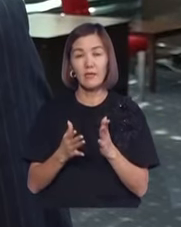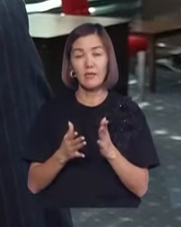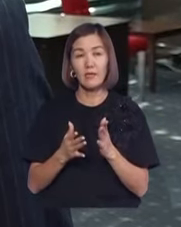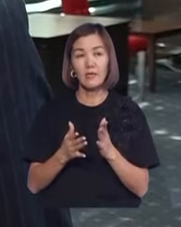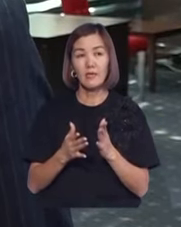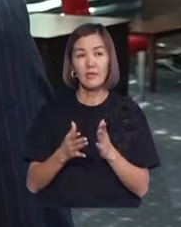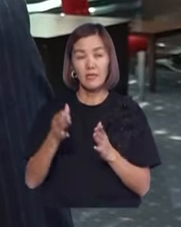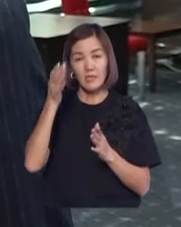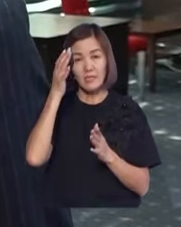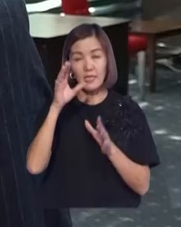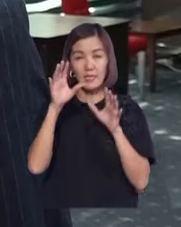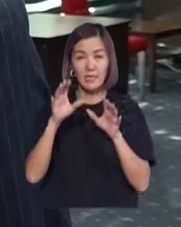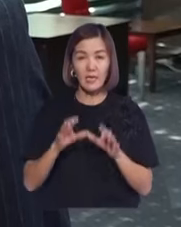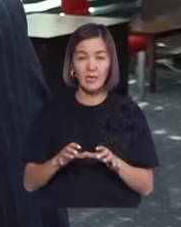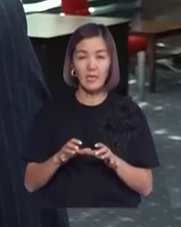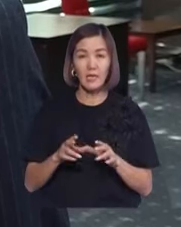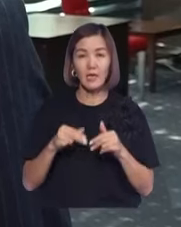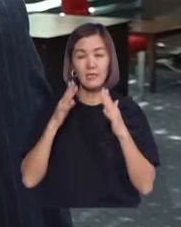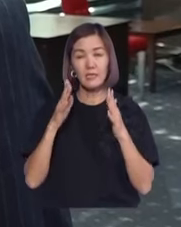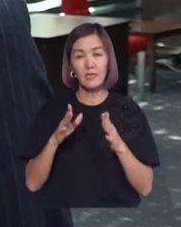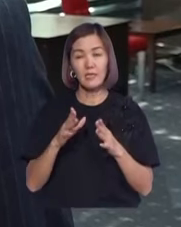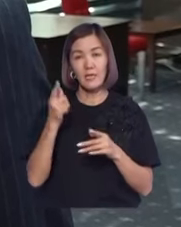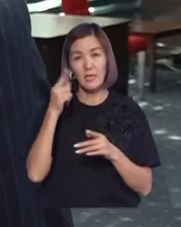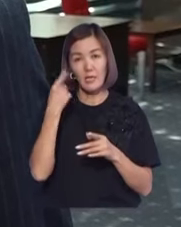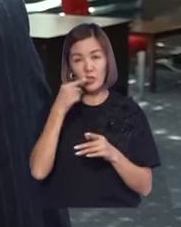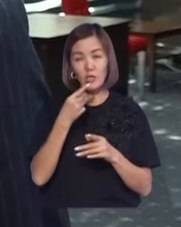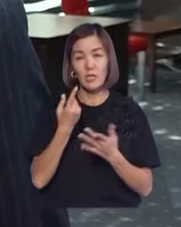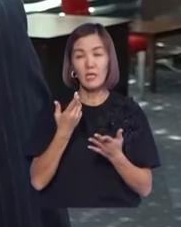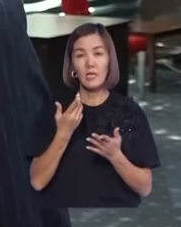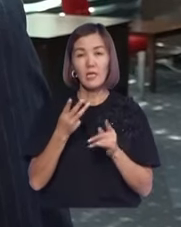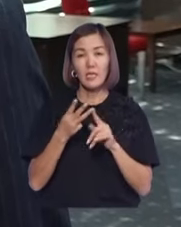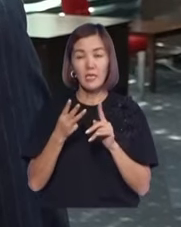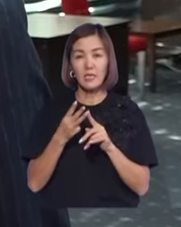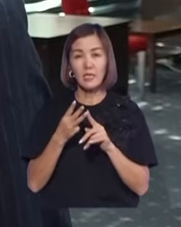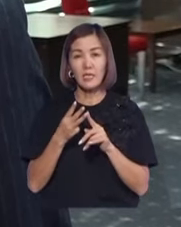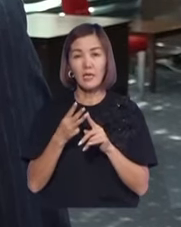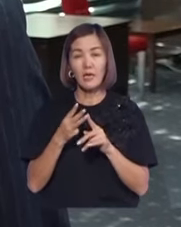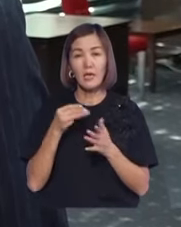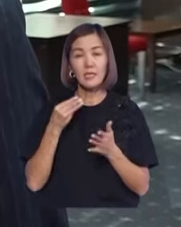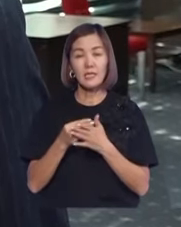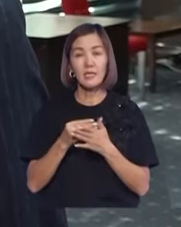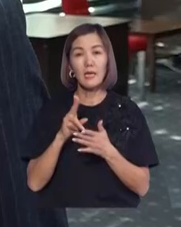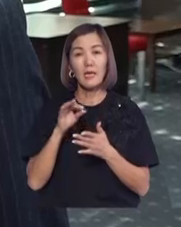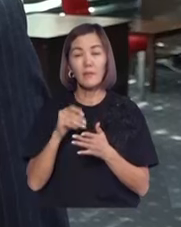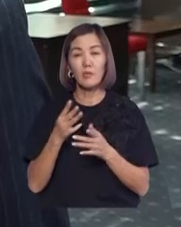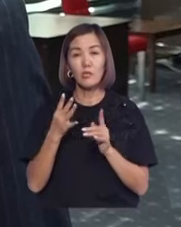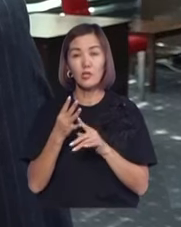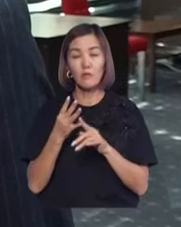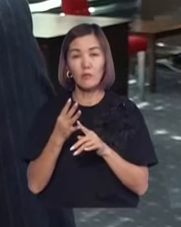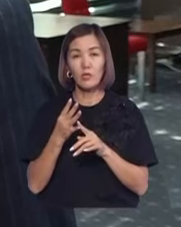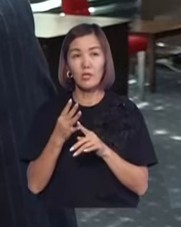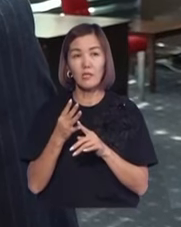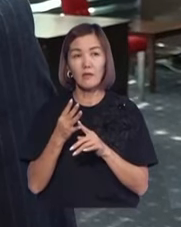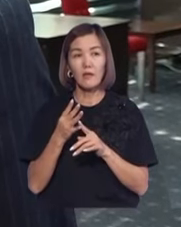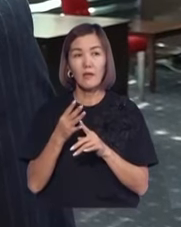на знание законодательства и оценку личных качеств. Третий тур – оценка компетенции. Четвертый этап – это структурированное интервью